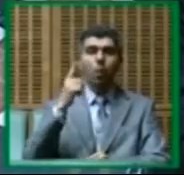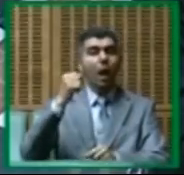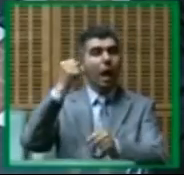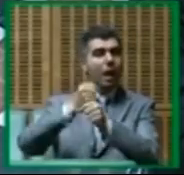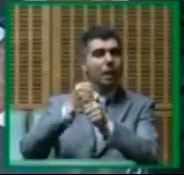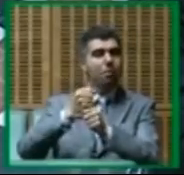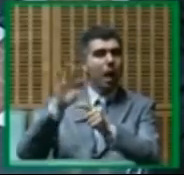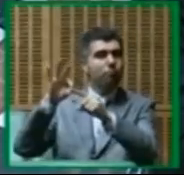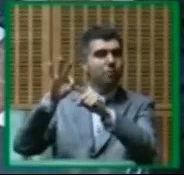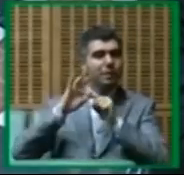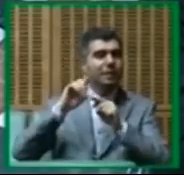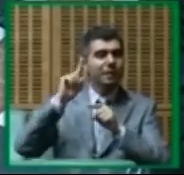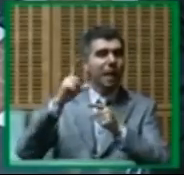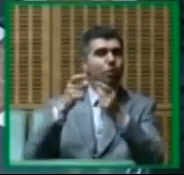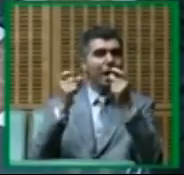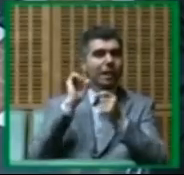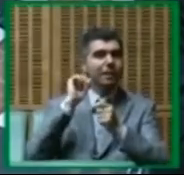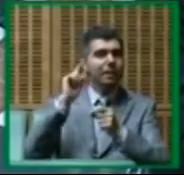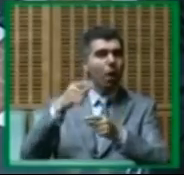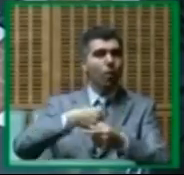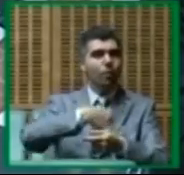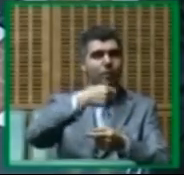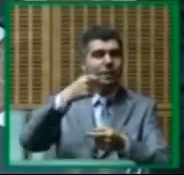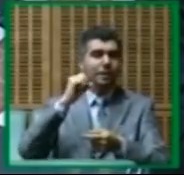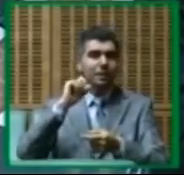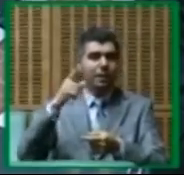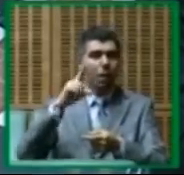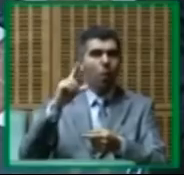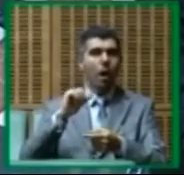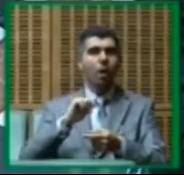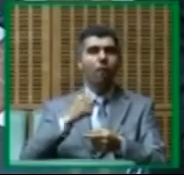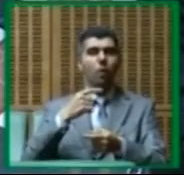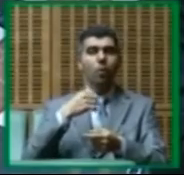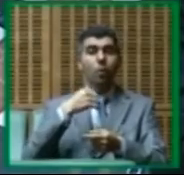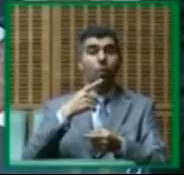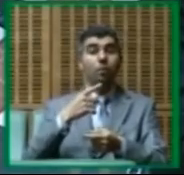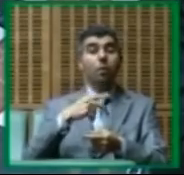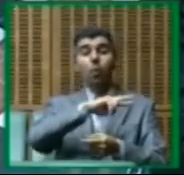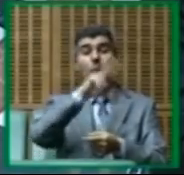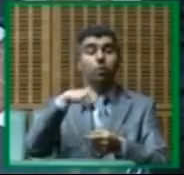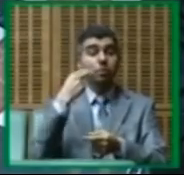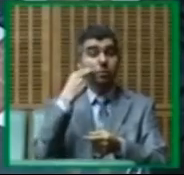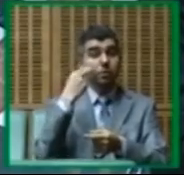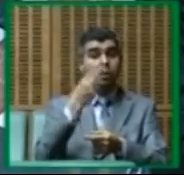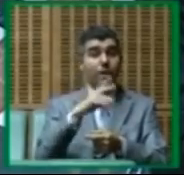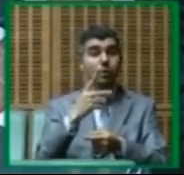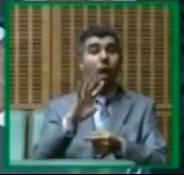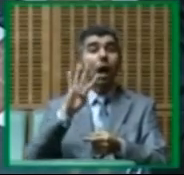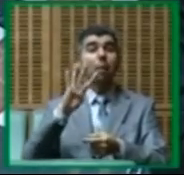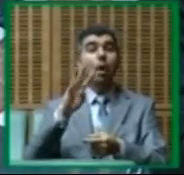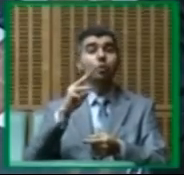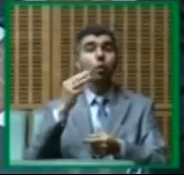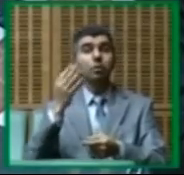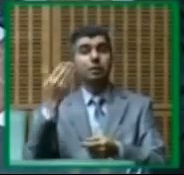الذي مر مؤخرا، تسريع وتيرة الأداء فيما يتعلق بالصفقات العمومية. تبعتيو أن في الربع شهور الأولى طلقنا 2 مليار و100 مليون